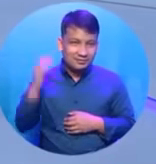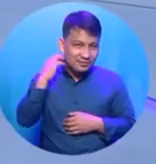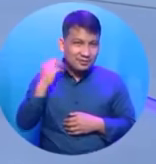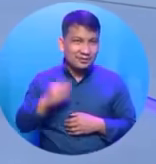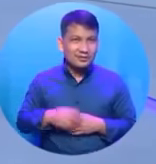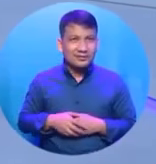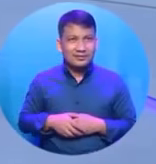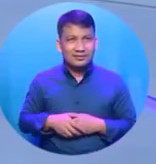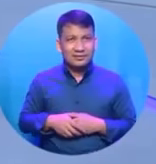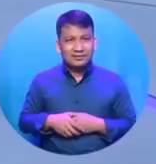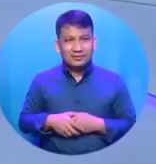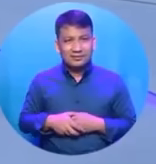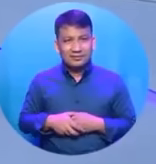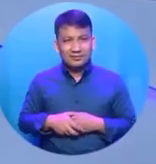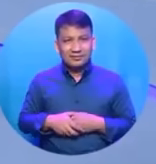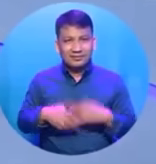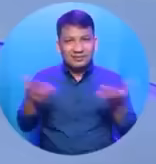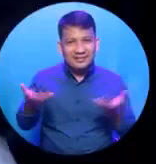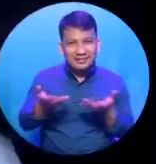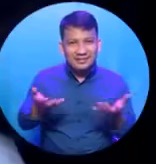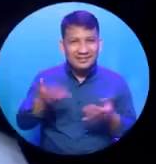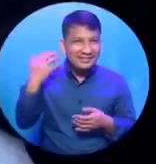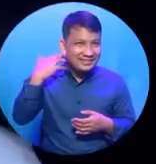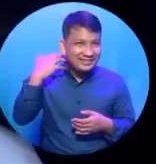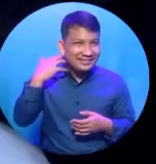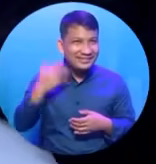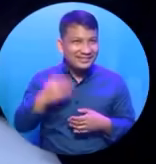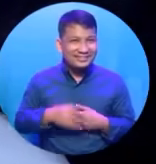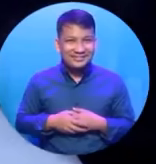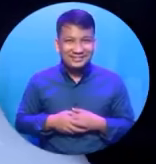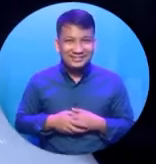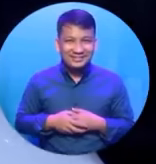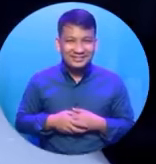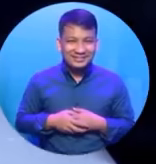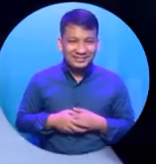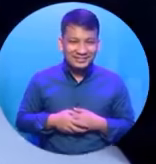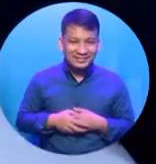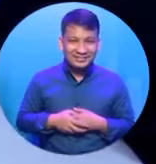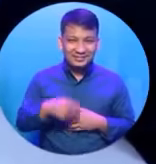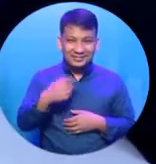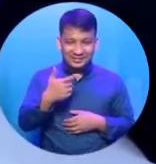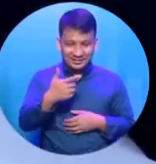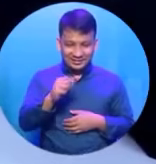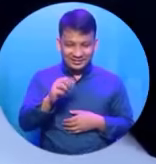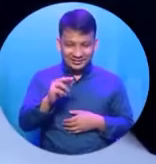Mindanao. Oo, saan nga? Sa Mindanao. Sa Glen, Sarangani.